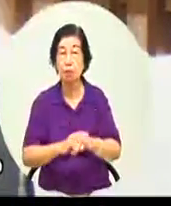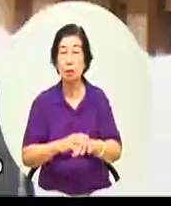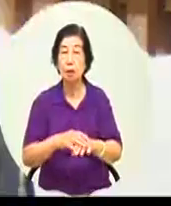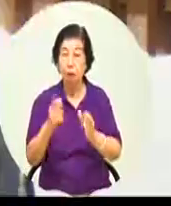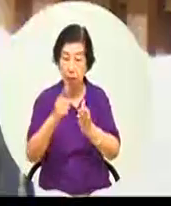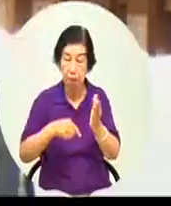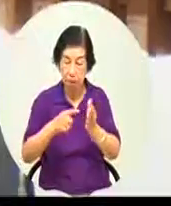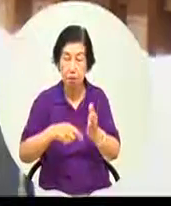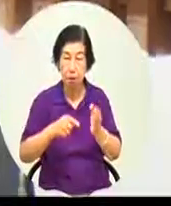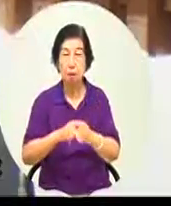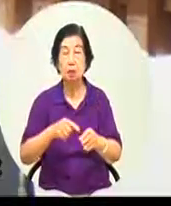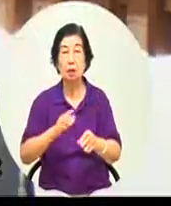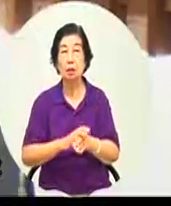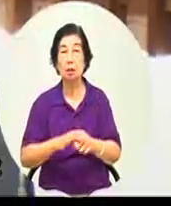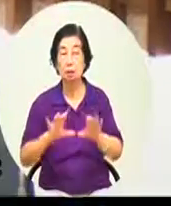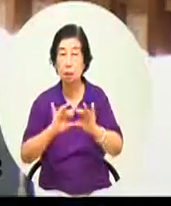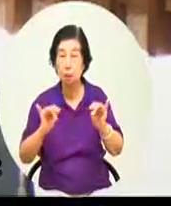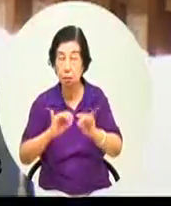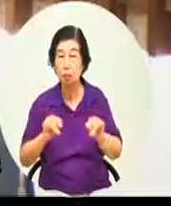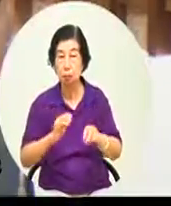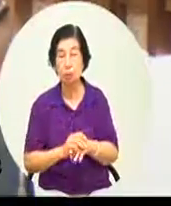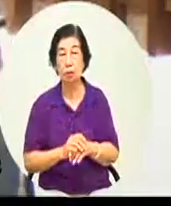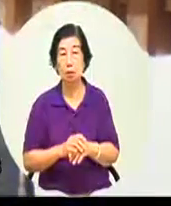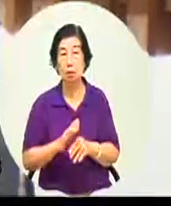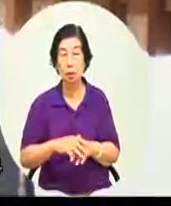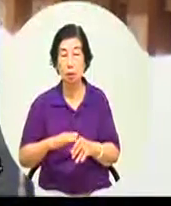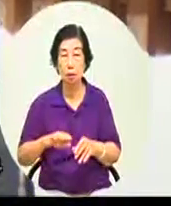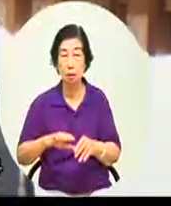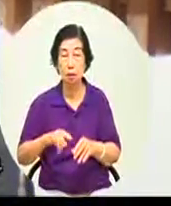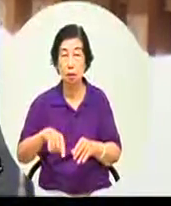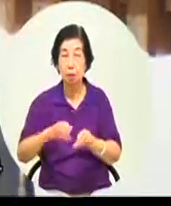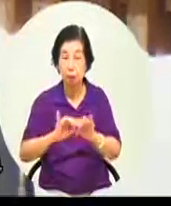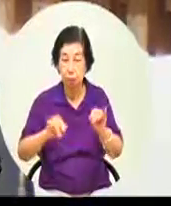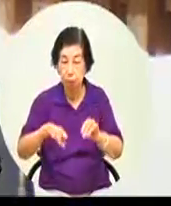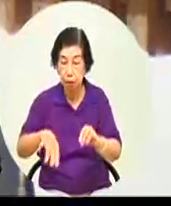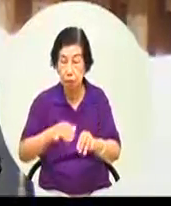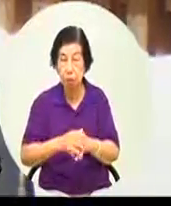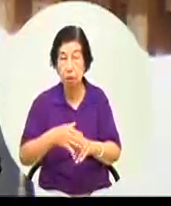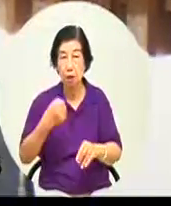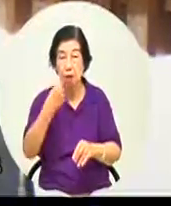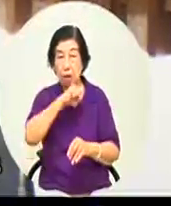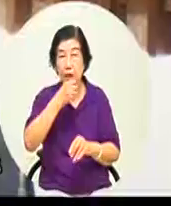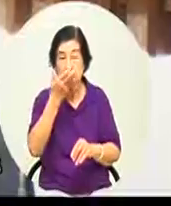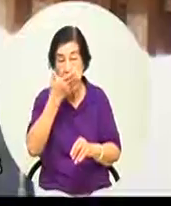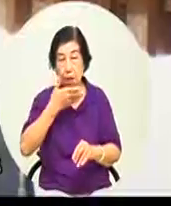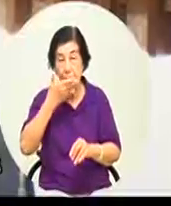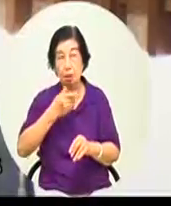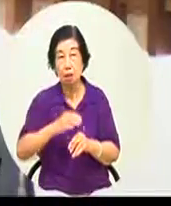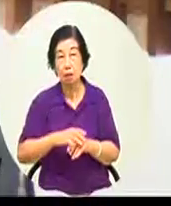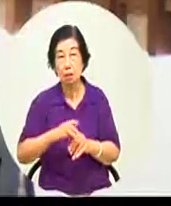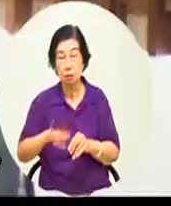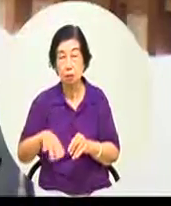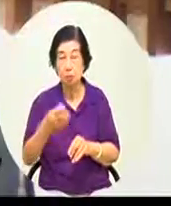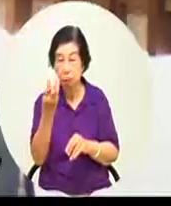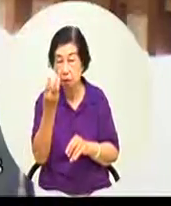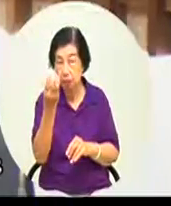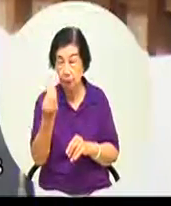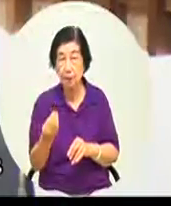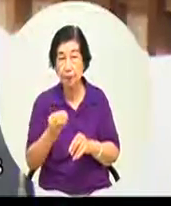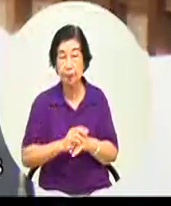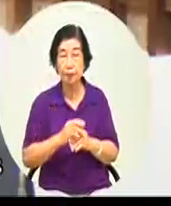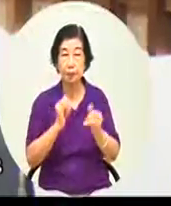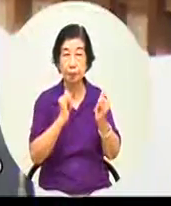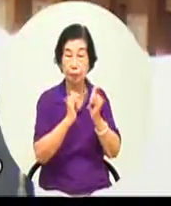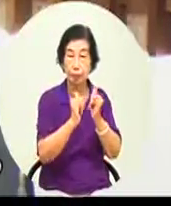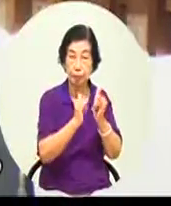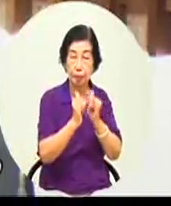水遐拢是台糖地啦，哦，都是台糖地哈，所以很少民地啦哈。啊，这个是哦，大家地